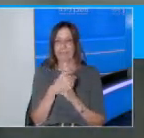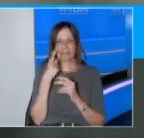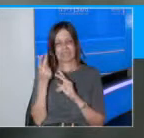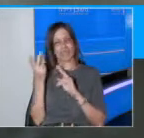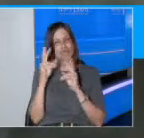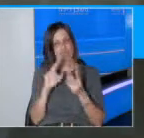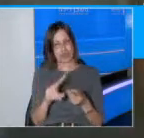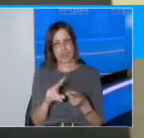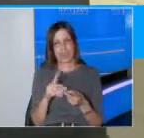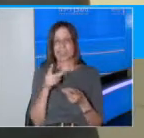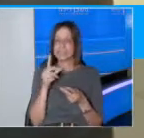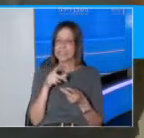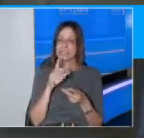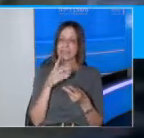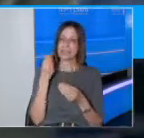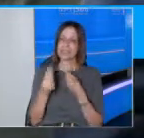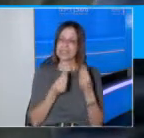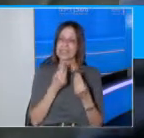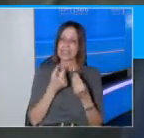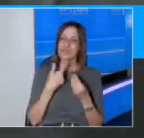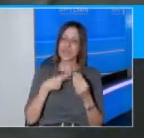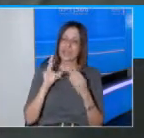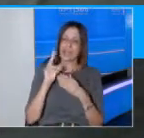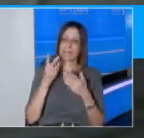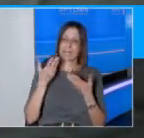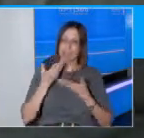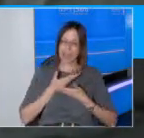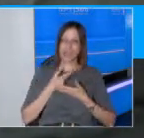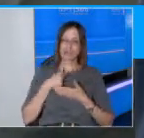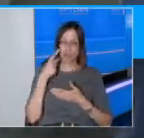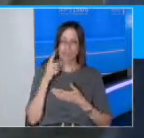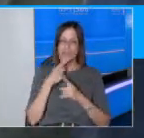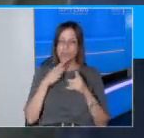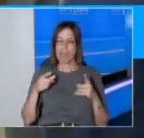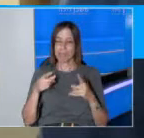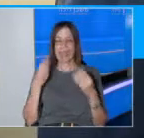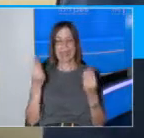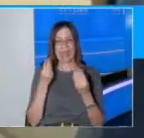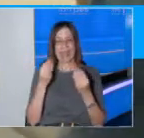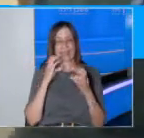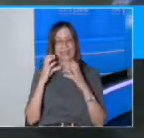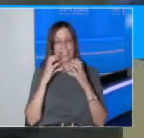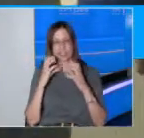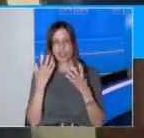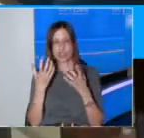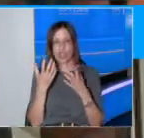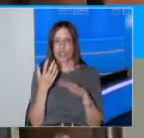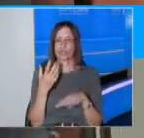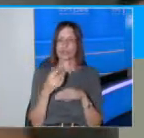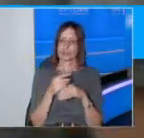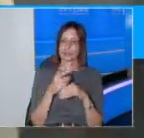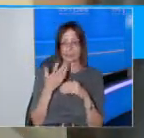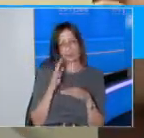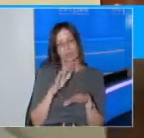שני, השאלה זה איזשהו משחק יותר מקובל, כן? שאנחנו רואים את זה בכל מיני כלי תקשורת, כל מיני עורכים שמגיעים אליהם